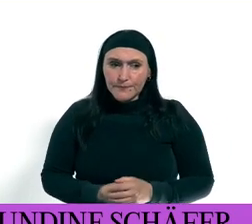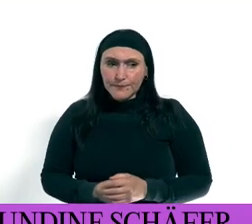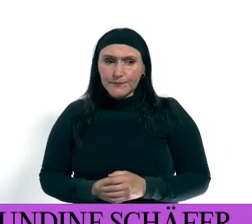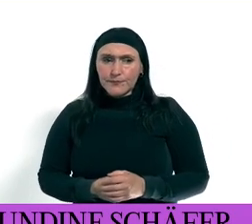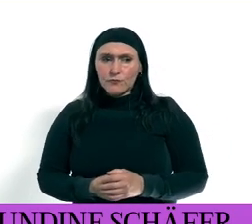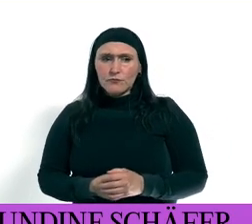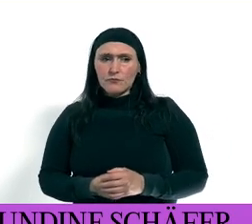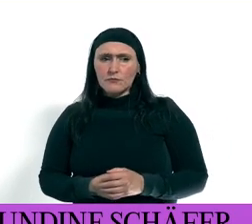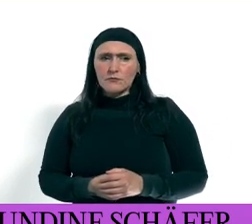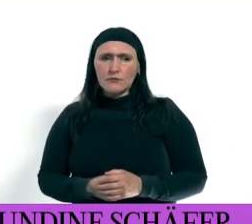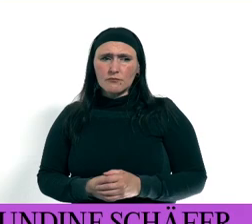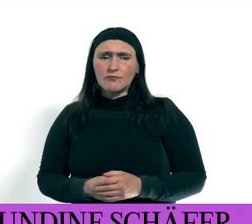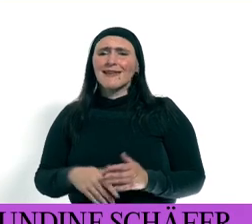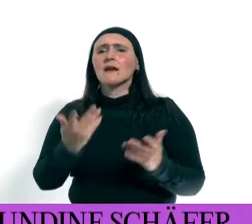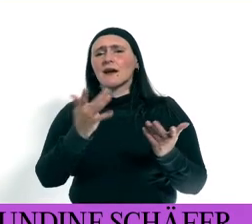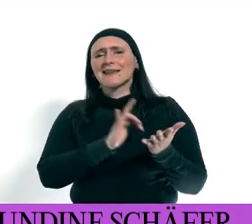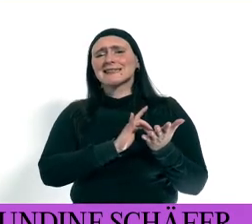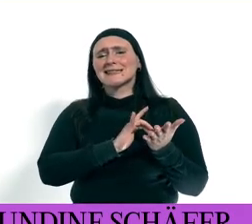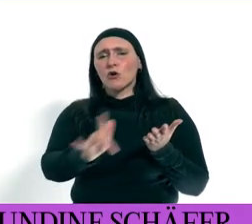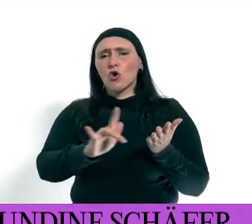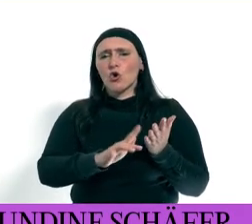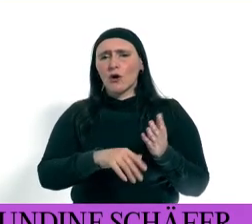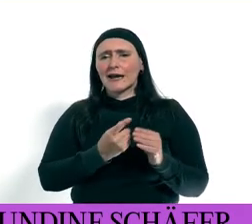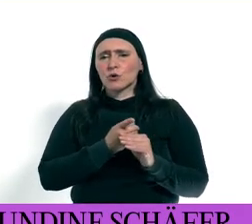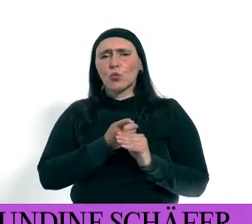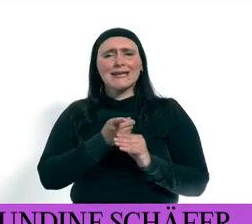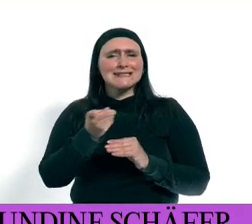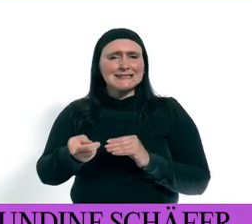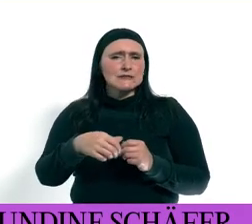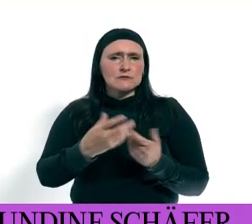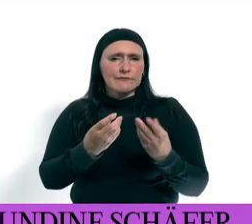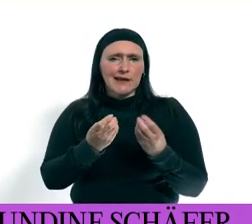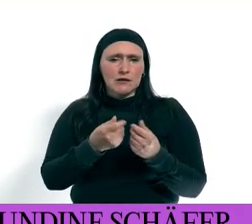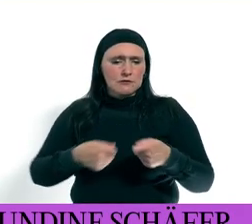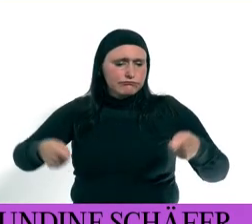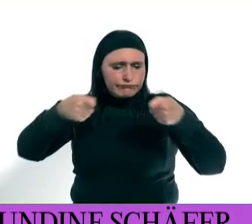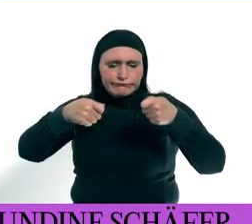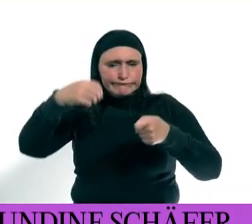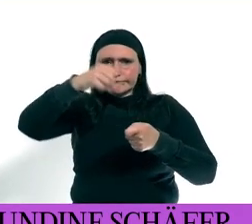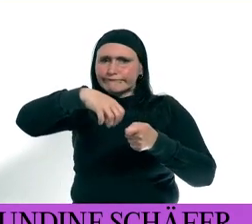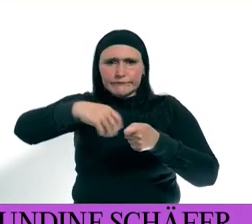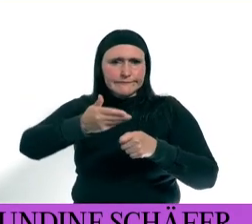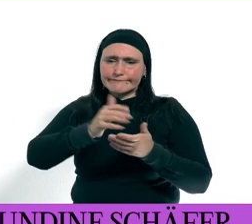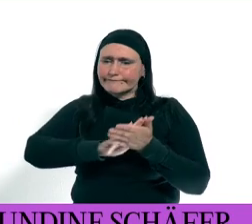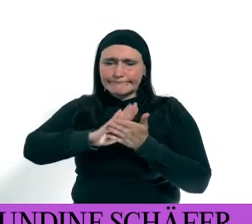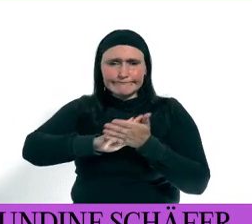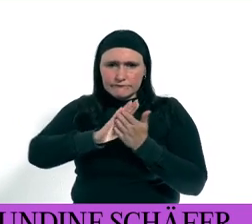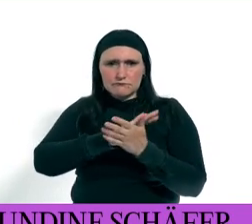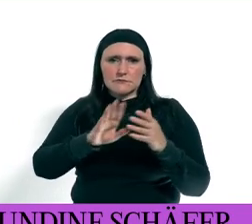Und dann gab es diese Idee der essbaren Gärten. Und das ist etwas, das du in einem